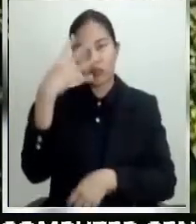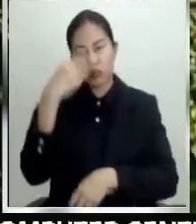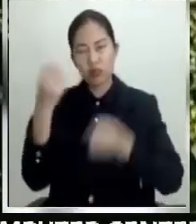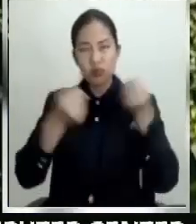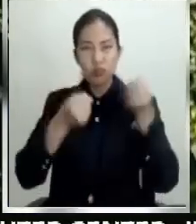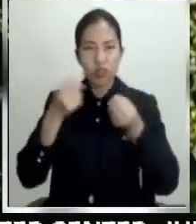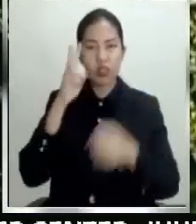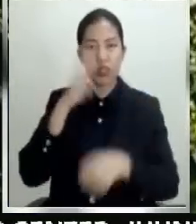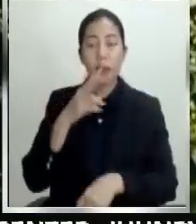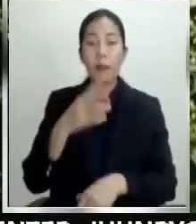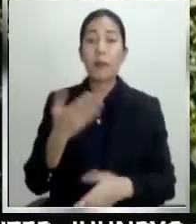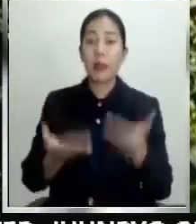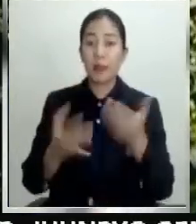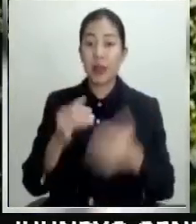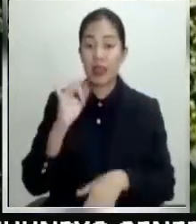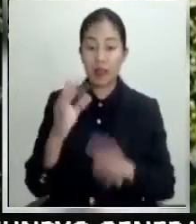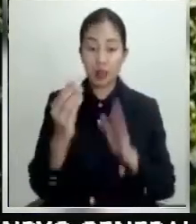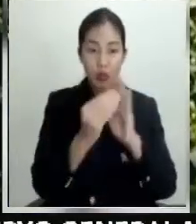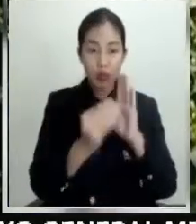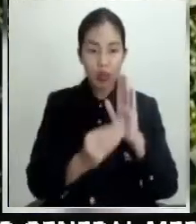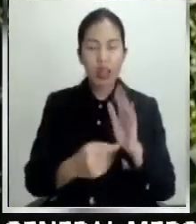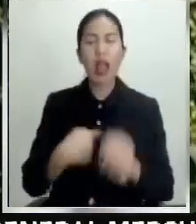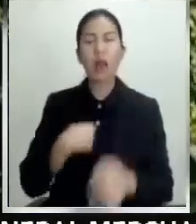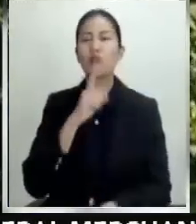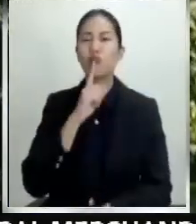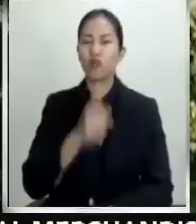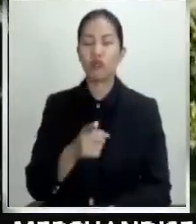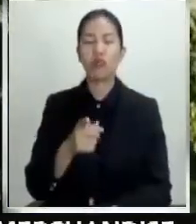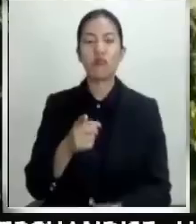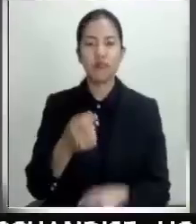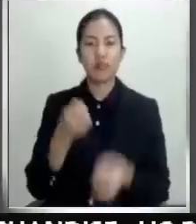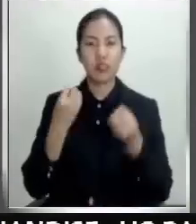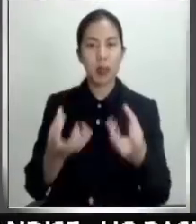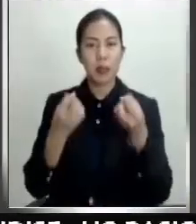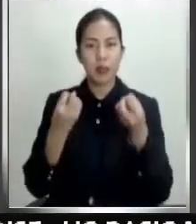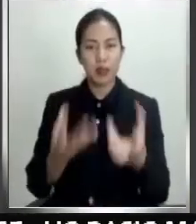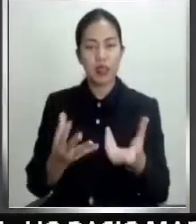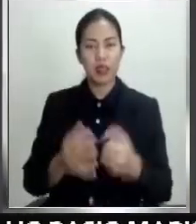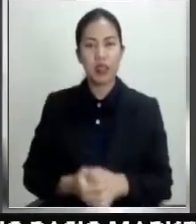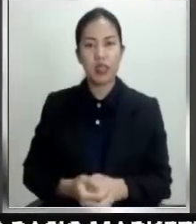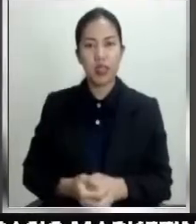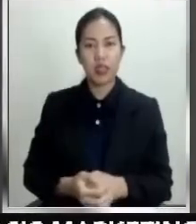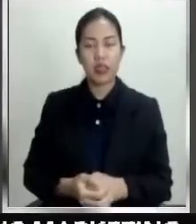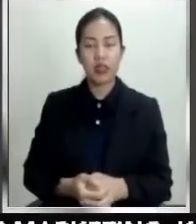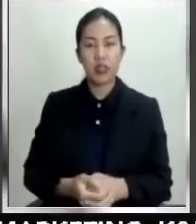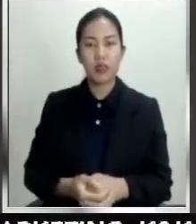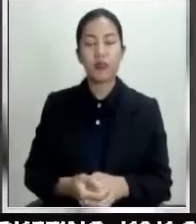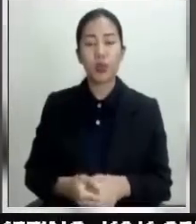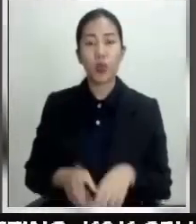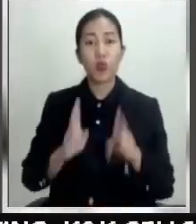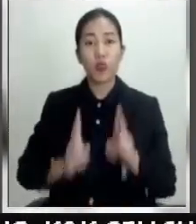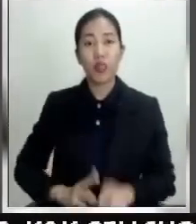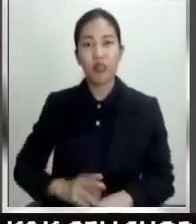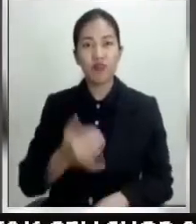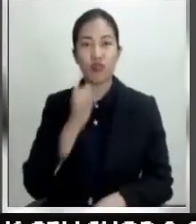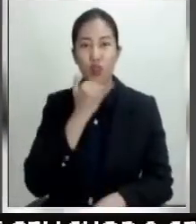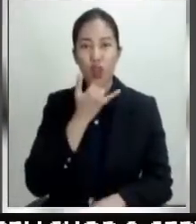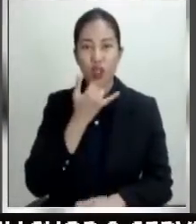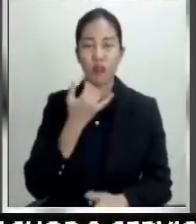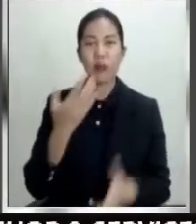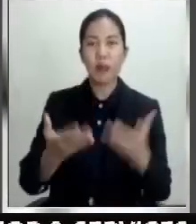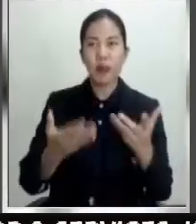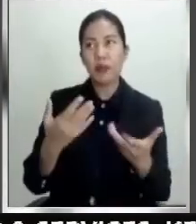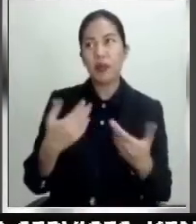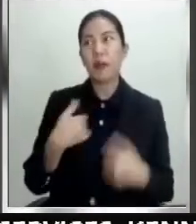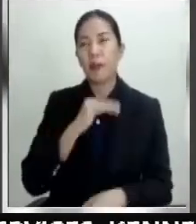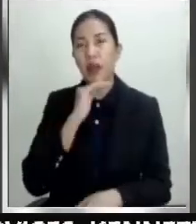marami. Most of the accident kasi is human error. Hindi naman tulog lang, maaring tipsy, pagod during wee